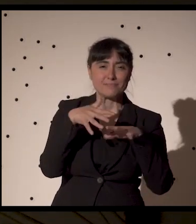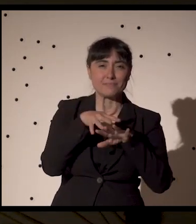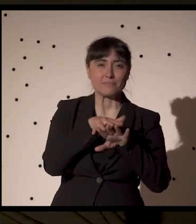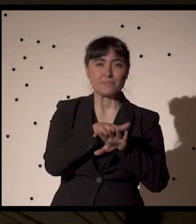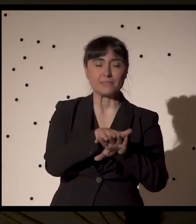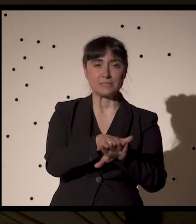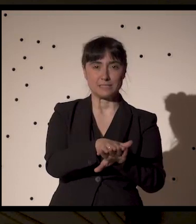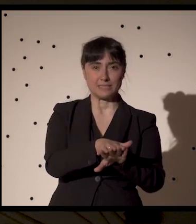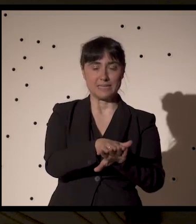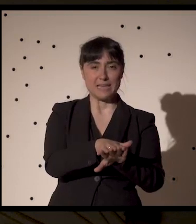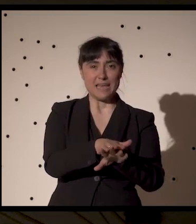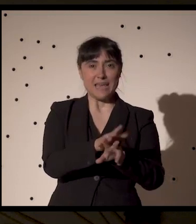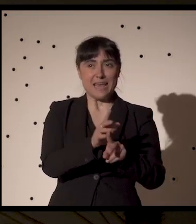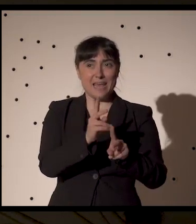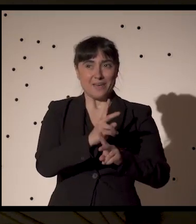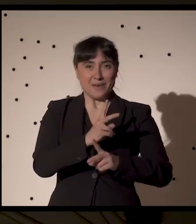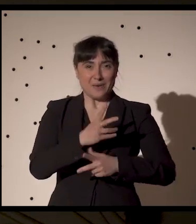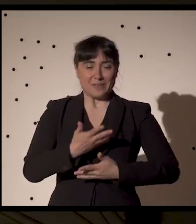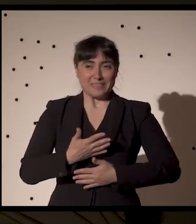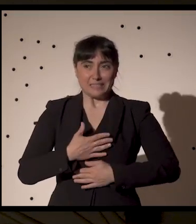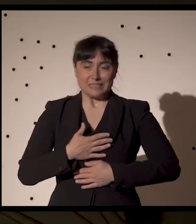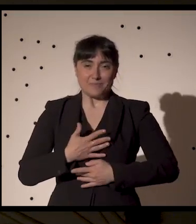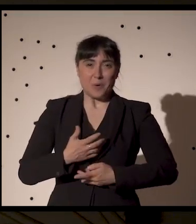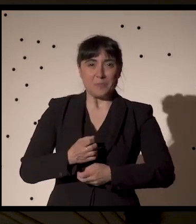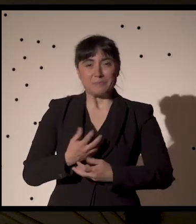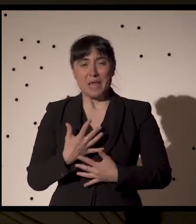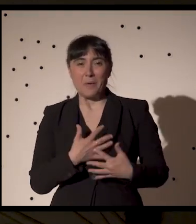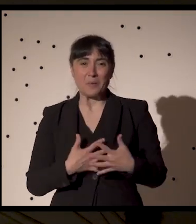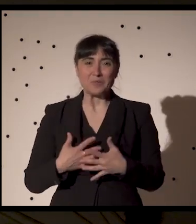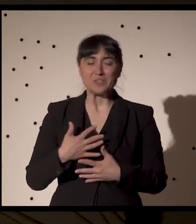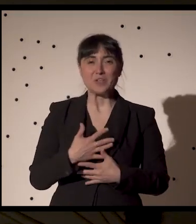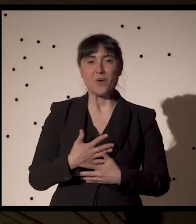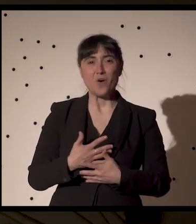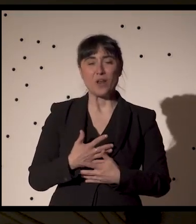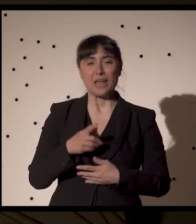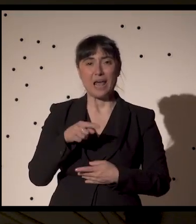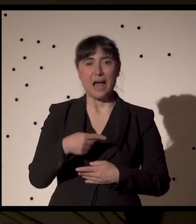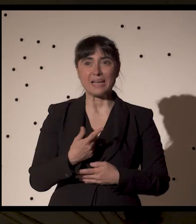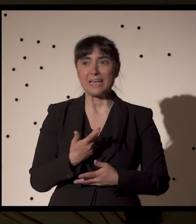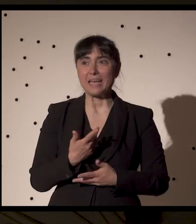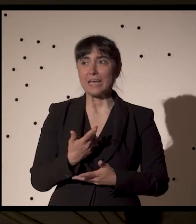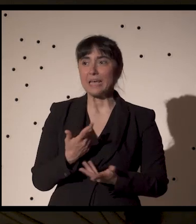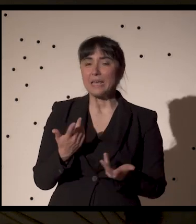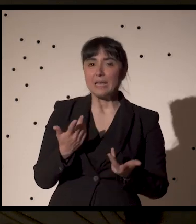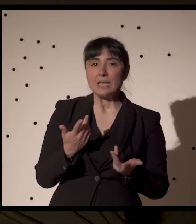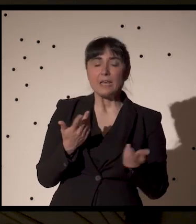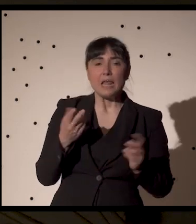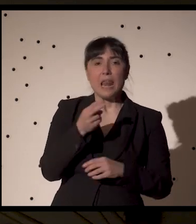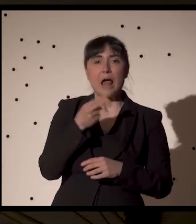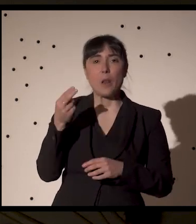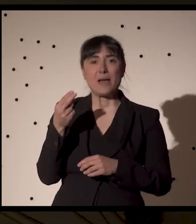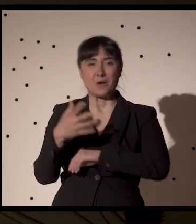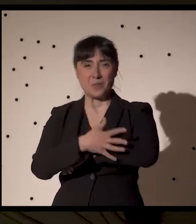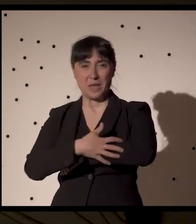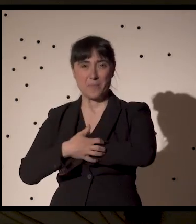prova anche una certa emozione nel farlo all'albergo dei poveri l'emozione come capirete nasce dal fatto